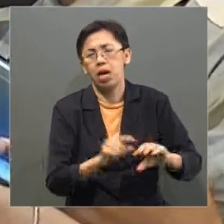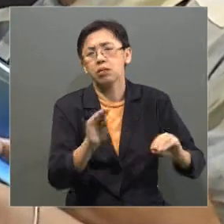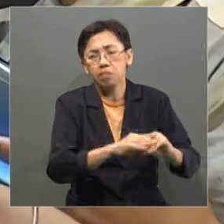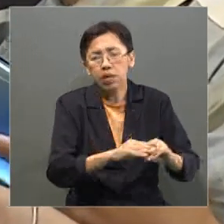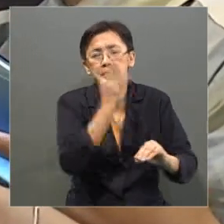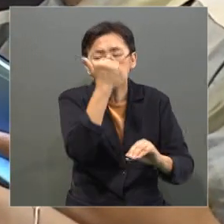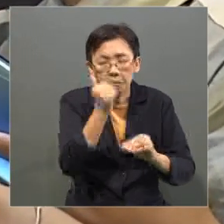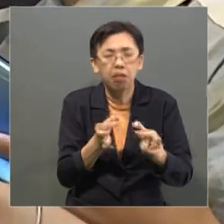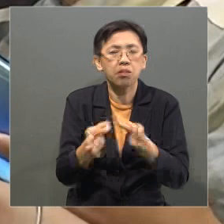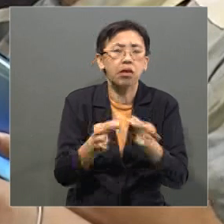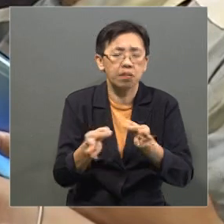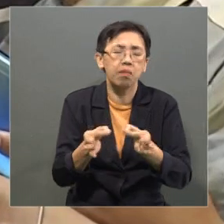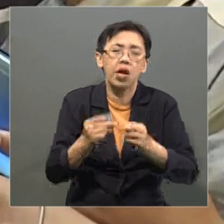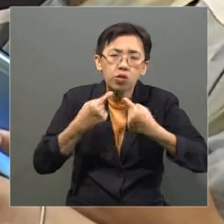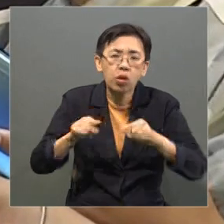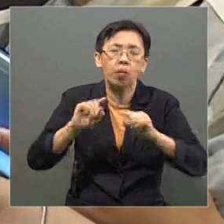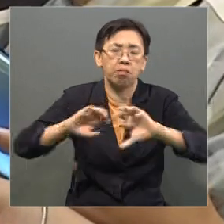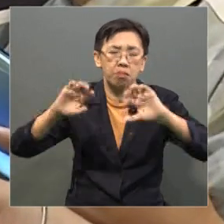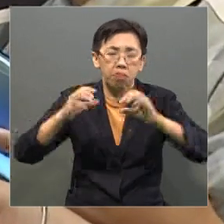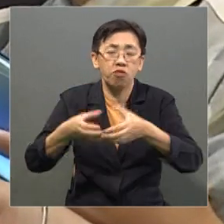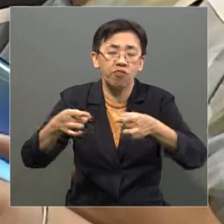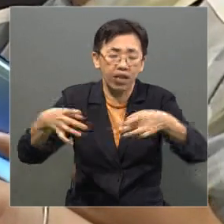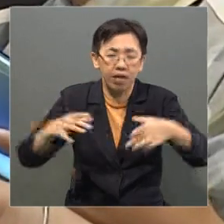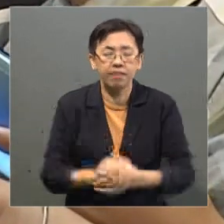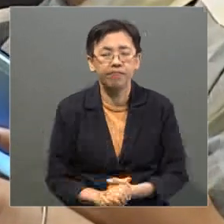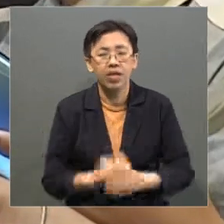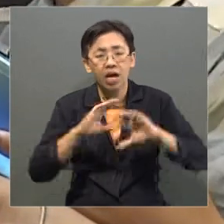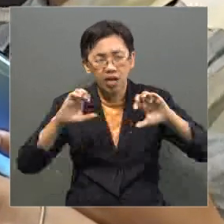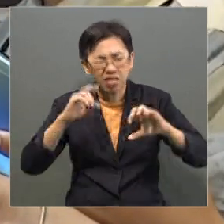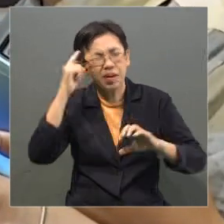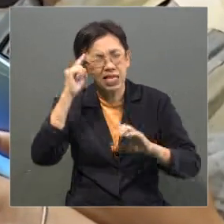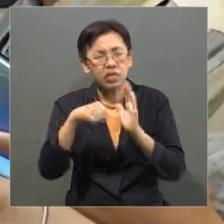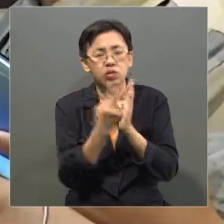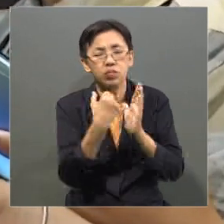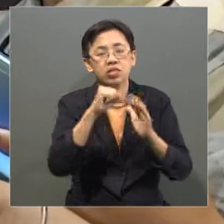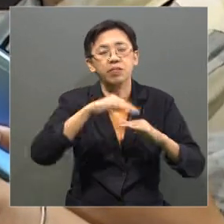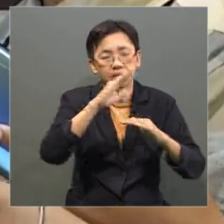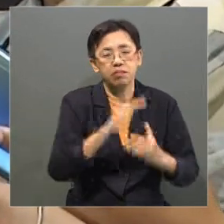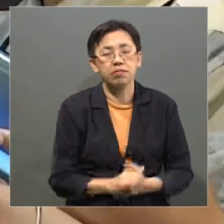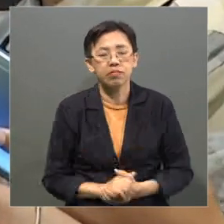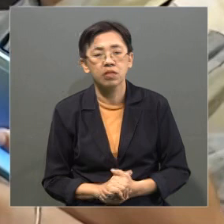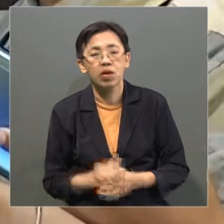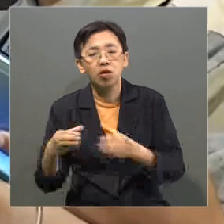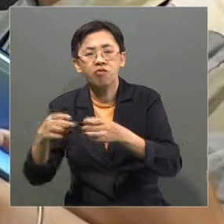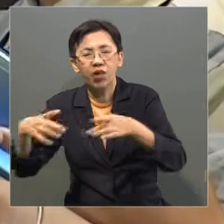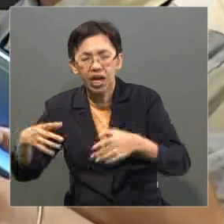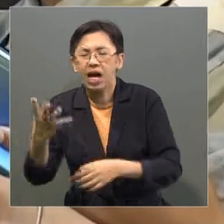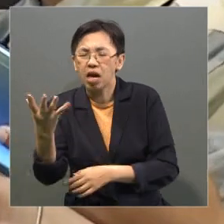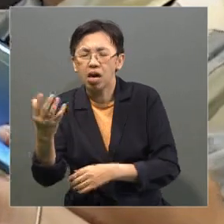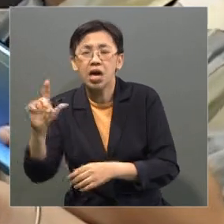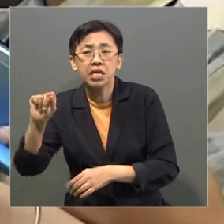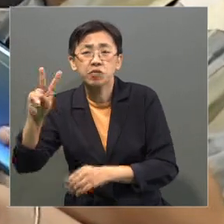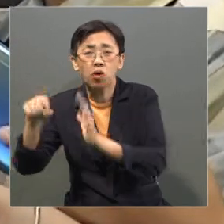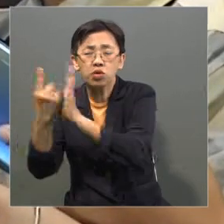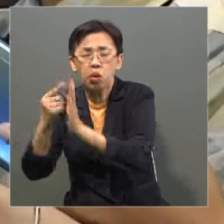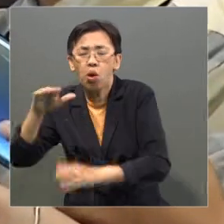ะฮะผมก็มองว่าฝ่ายรัฐบาลอย่างน้อยต้อง10ชั่วโมงขึ้นนะฮะฝ่ายค้านก็ต้องลดลงมาจาก22อาจ